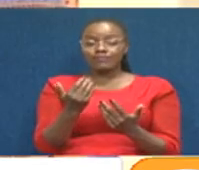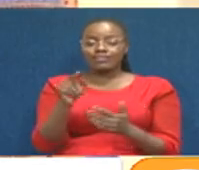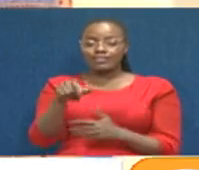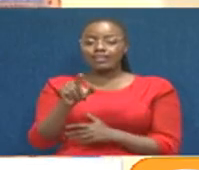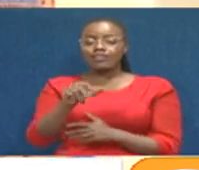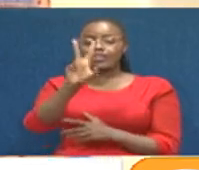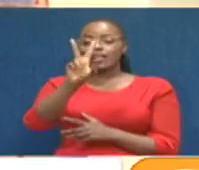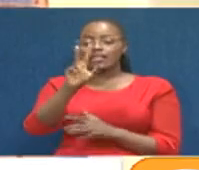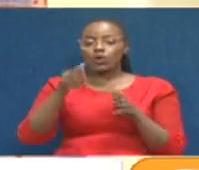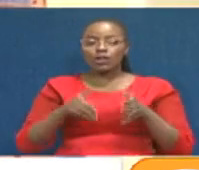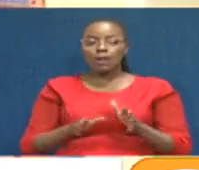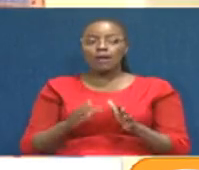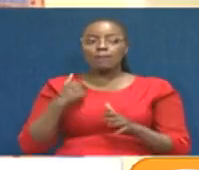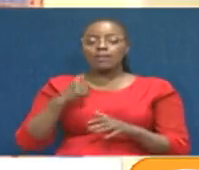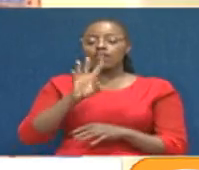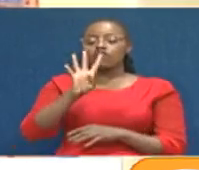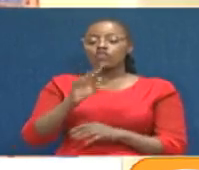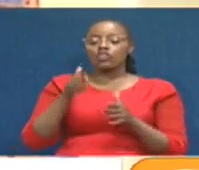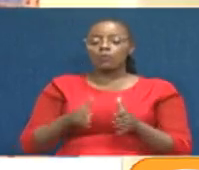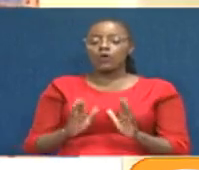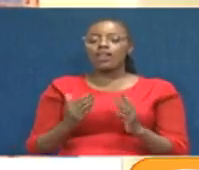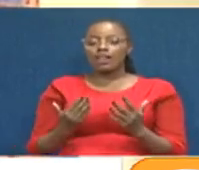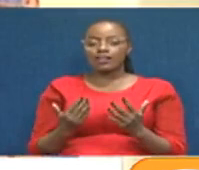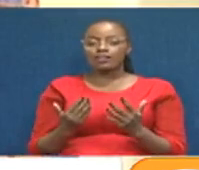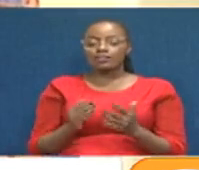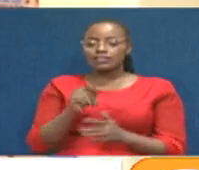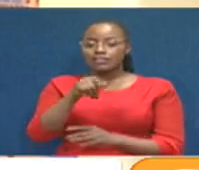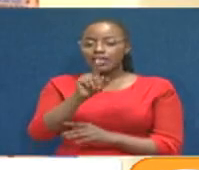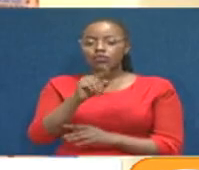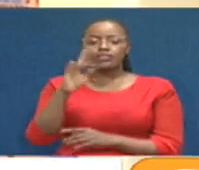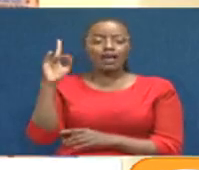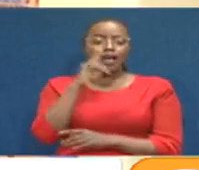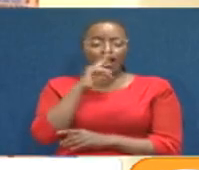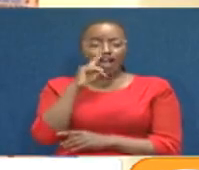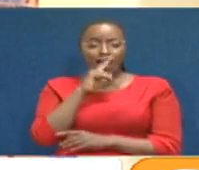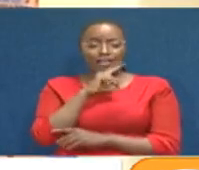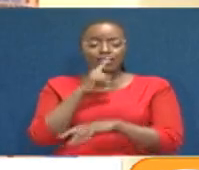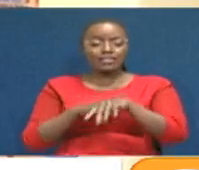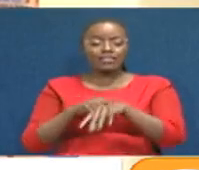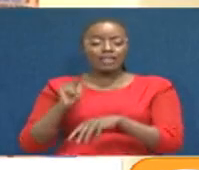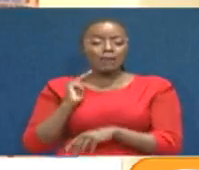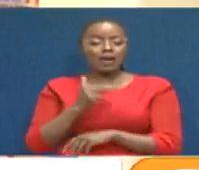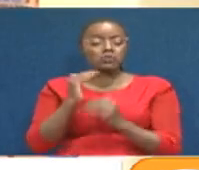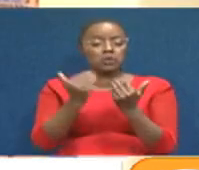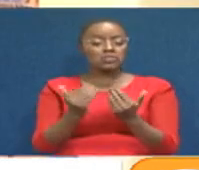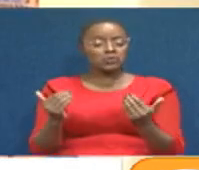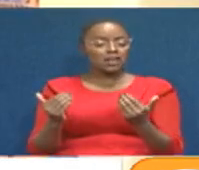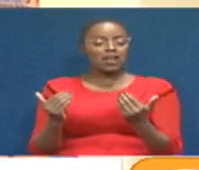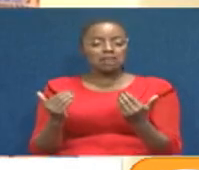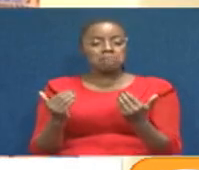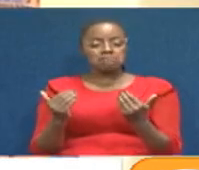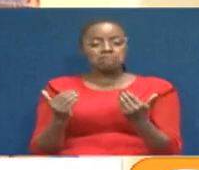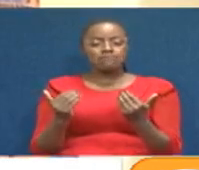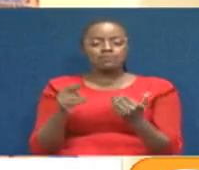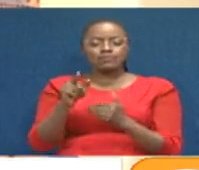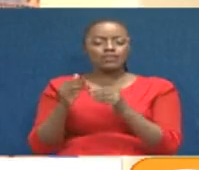She is the second born, I'm the fourth born. And she was tough. Even when we were children,